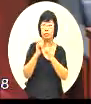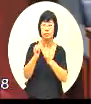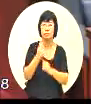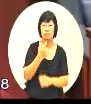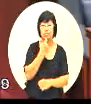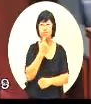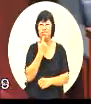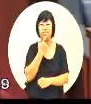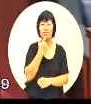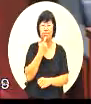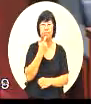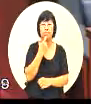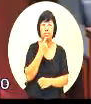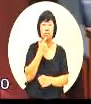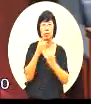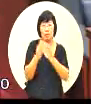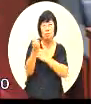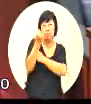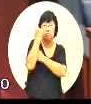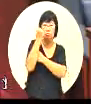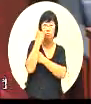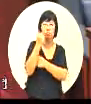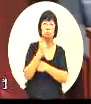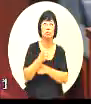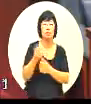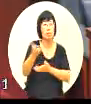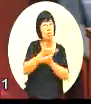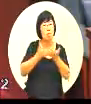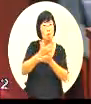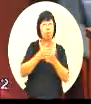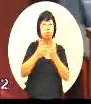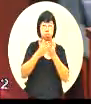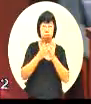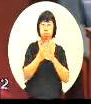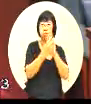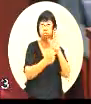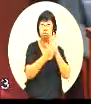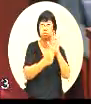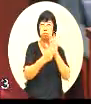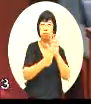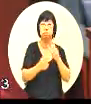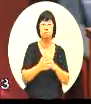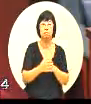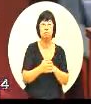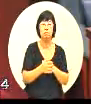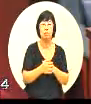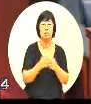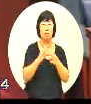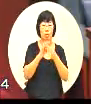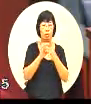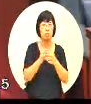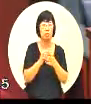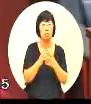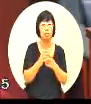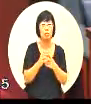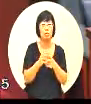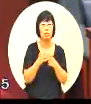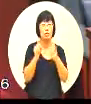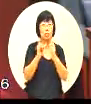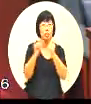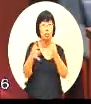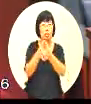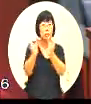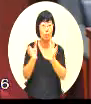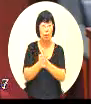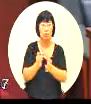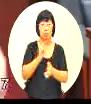的，应该要更积极啊沟通，然后说明，甚至公民团体会，我觉得只要我们站得住